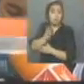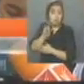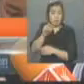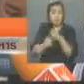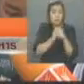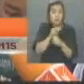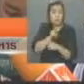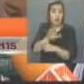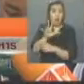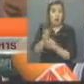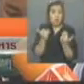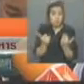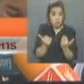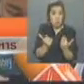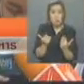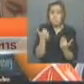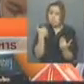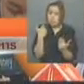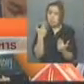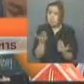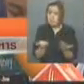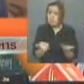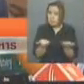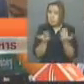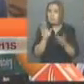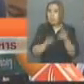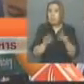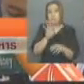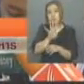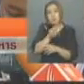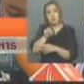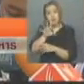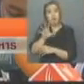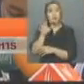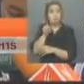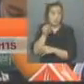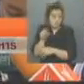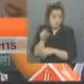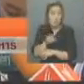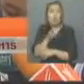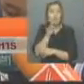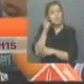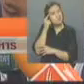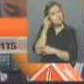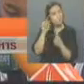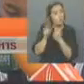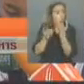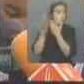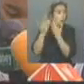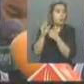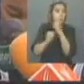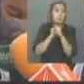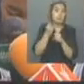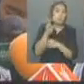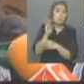นี้มันจะขึ้นประมาณ 4-5%คือถ้าเรามองสถิติย้อนกลับไป17ปีนะครับ อาหารสัตว์เ